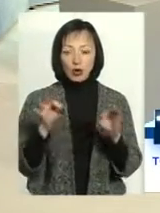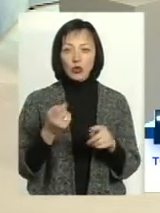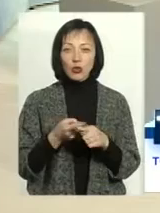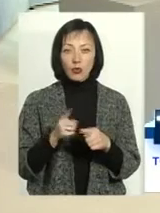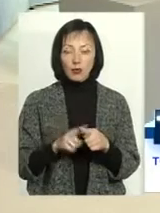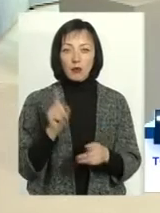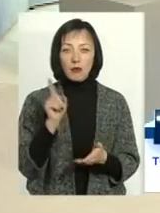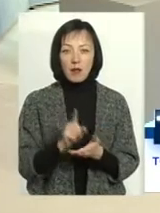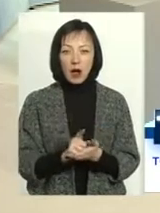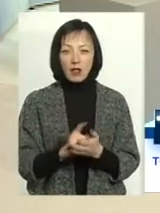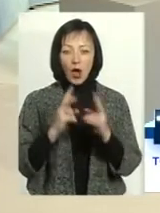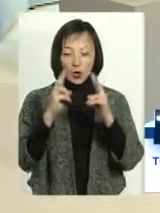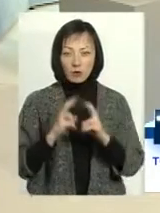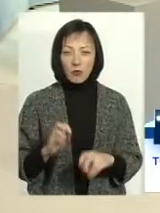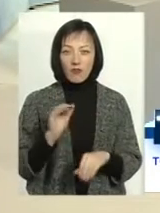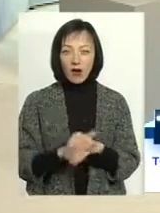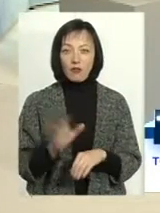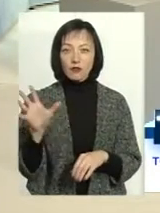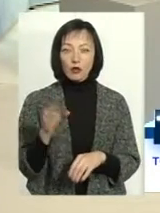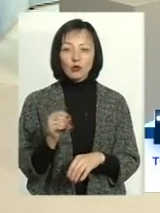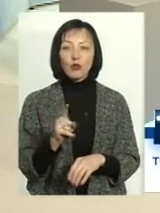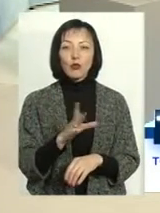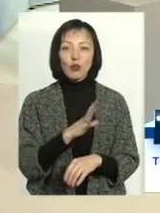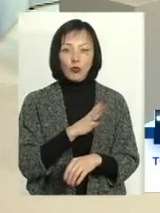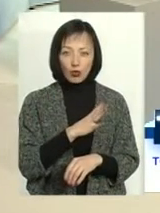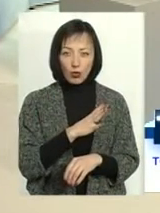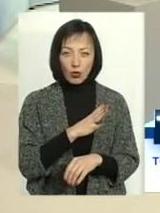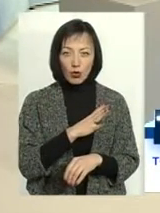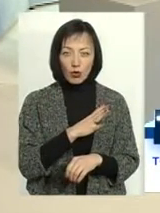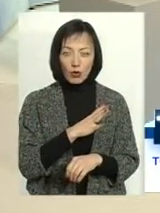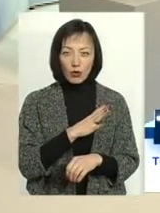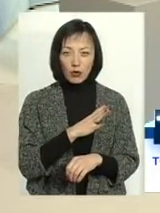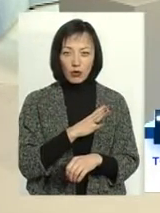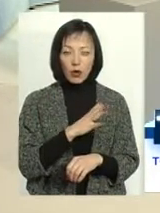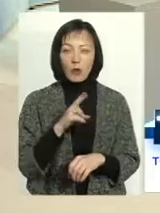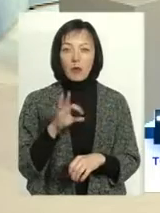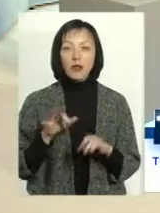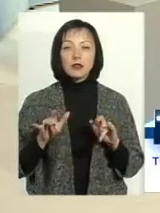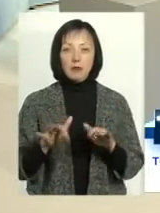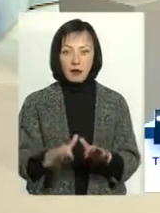що вона мала розібратися по факту того всього, що було по справі.